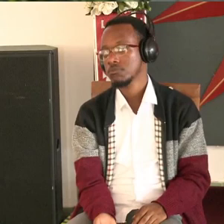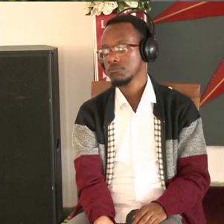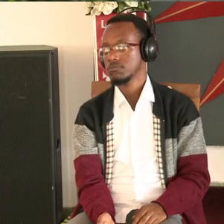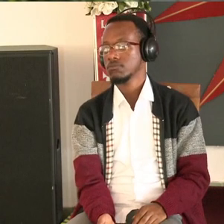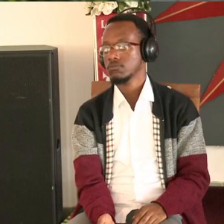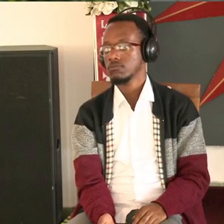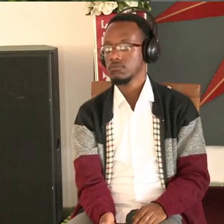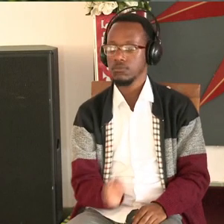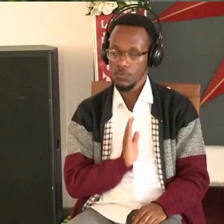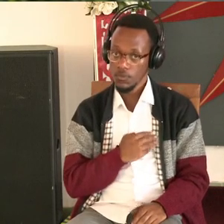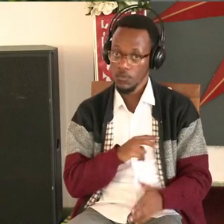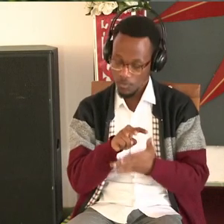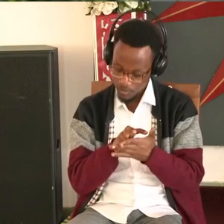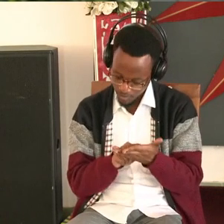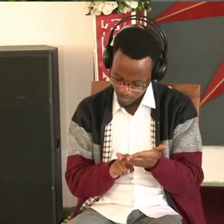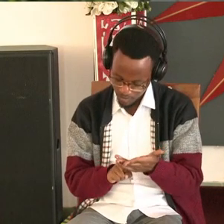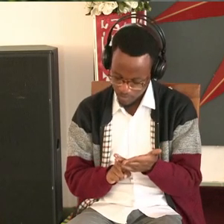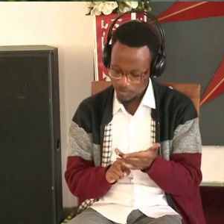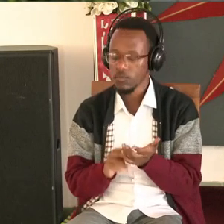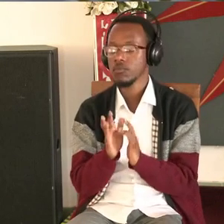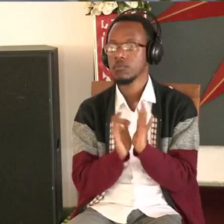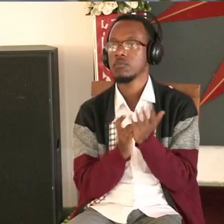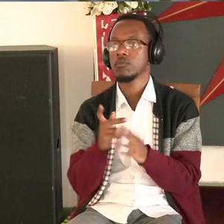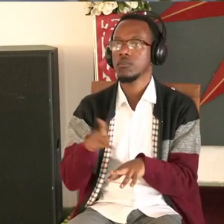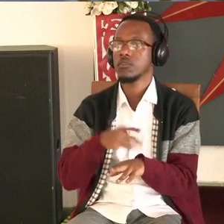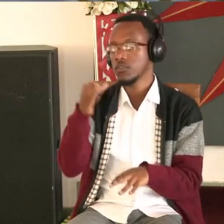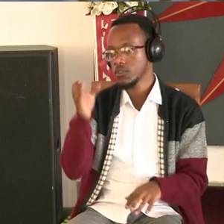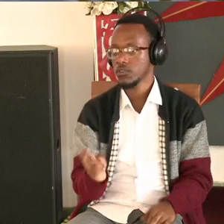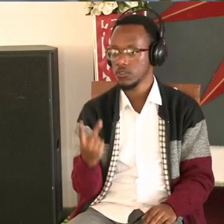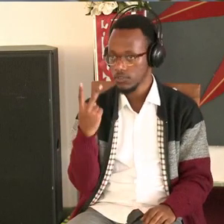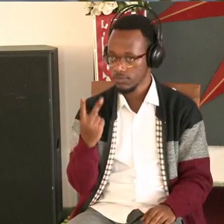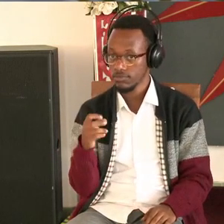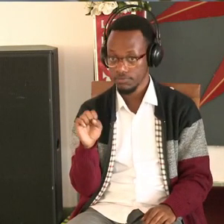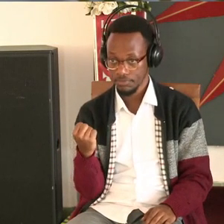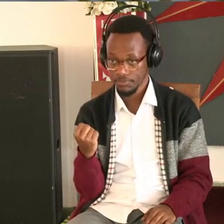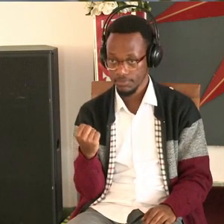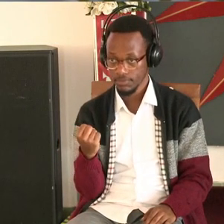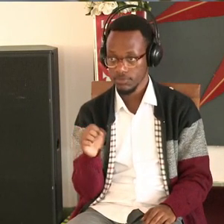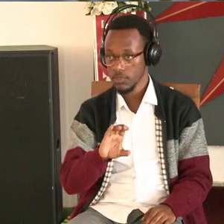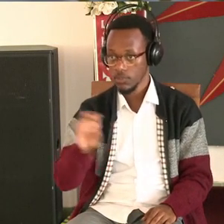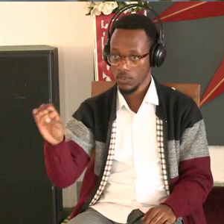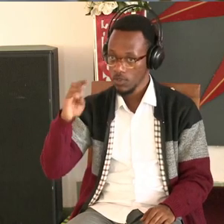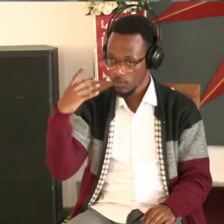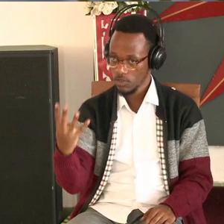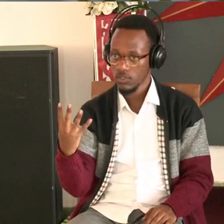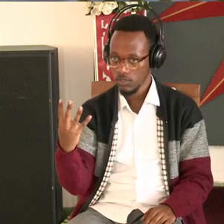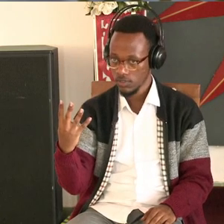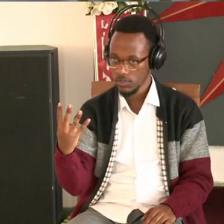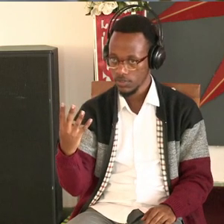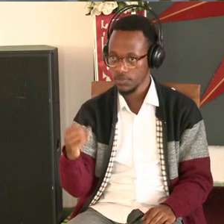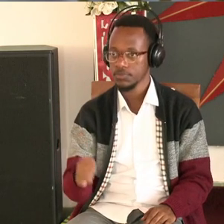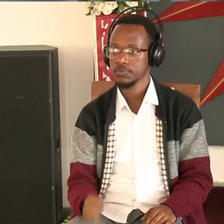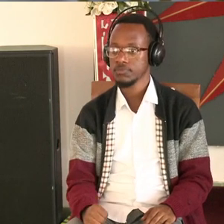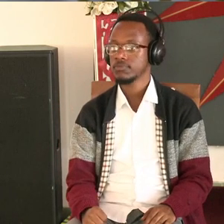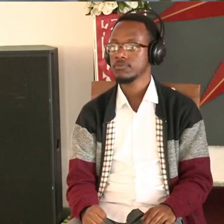Komeza. Turasoma du psaume 25 muri Zaburi 25 le verset 4 murongo wa kane.